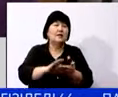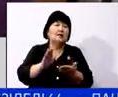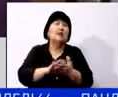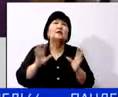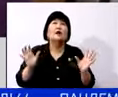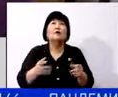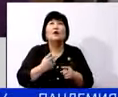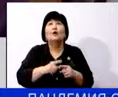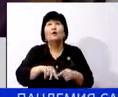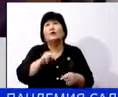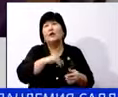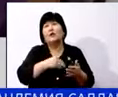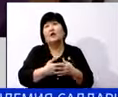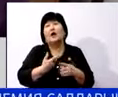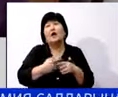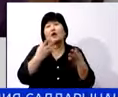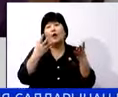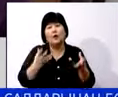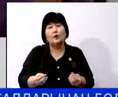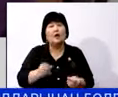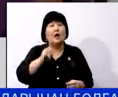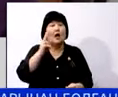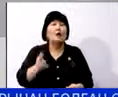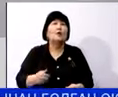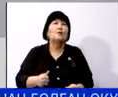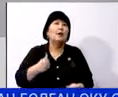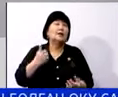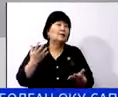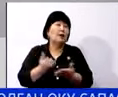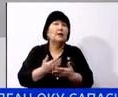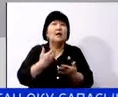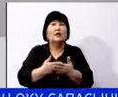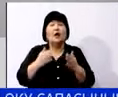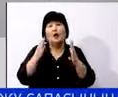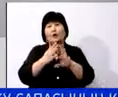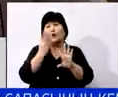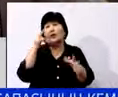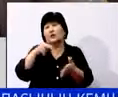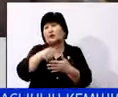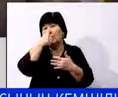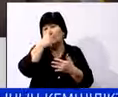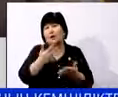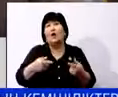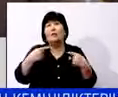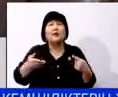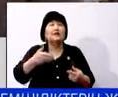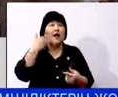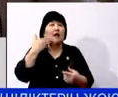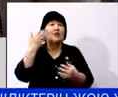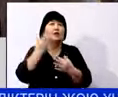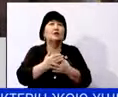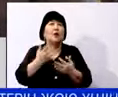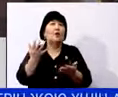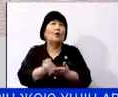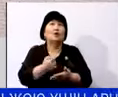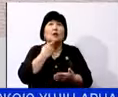қамдайды. Осылай еңбек етсе де әлі күнге әлеуметтік мәртебелер айқындалмаған. Яғни үй кезегінде тұра алмайды, басқа да жеңілдік терге қол жеткізу